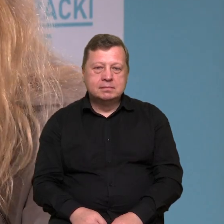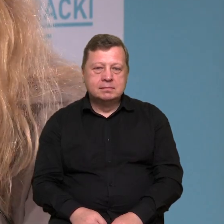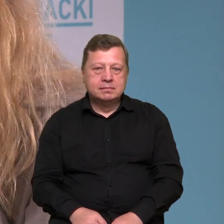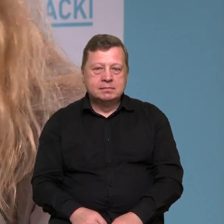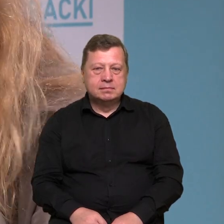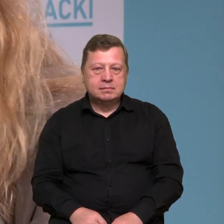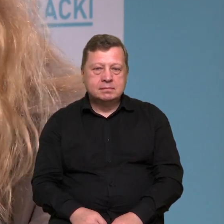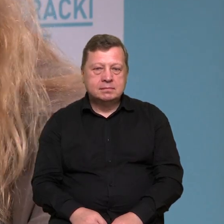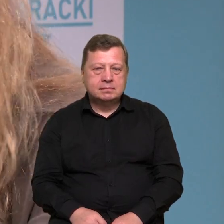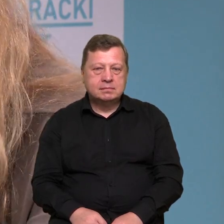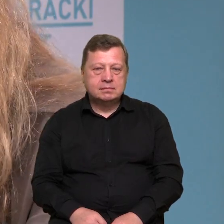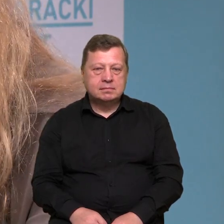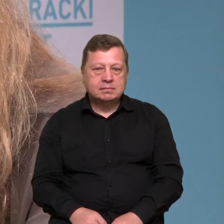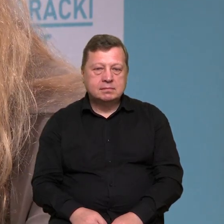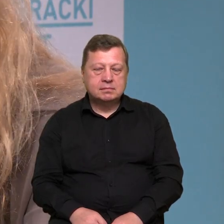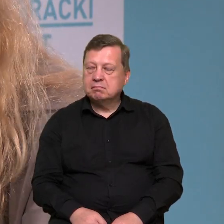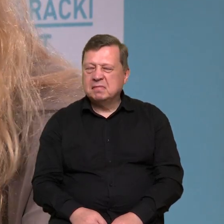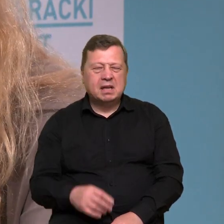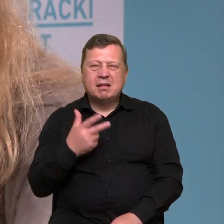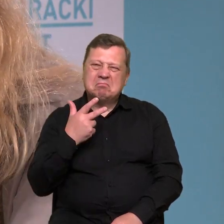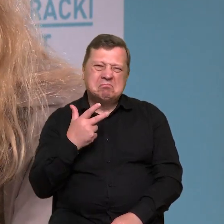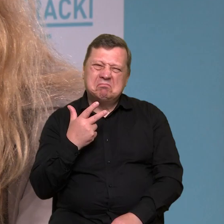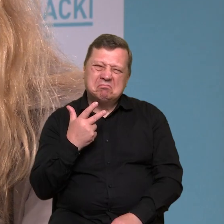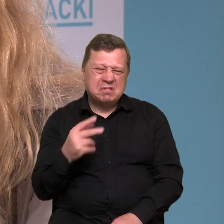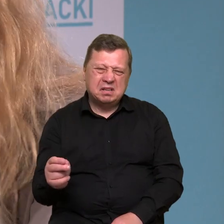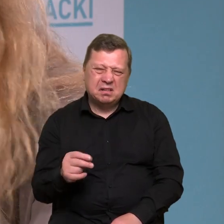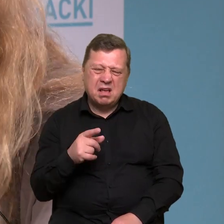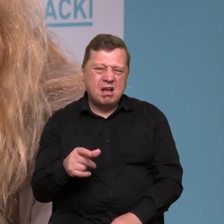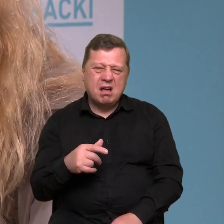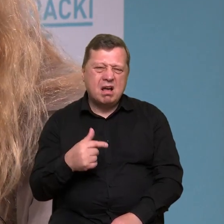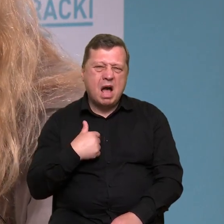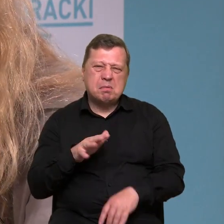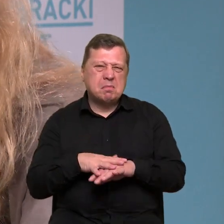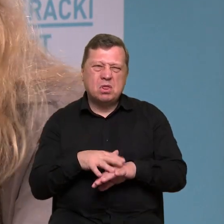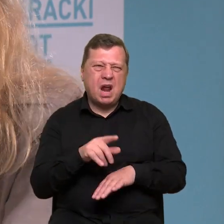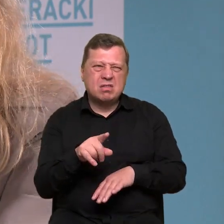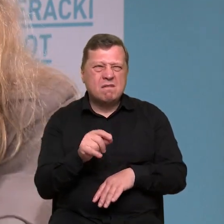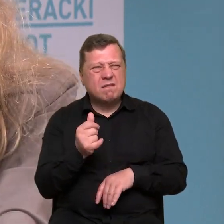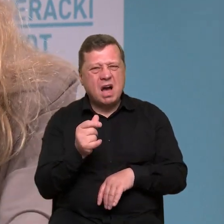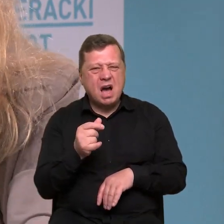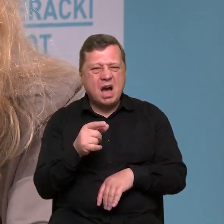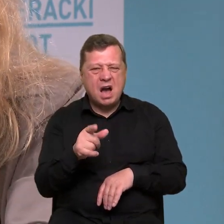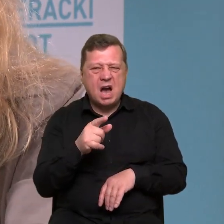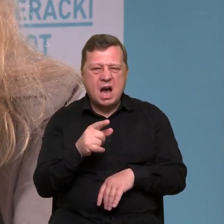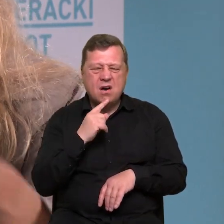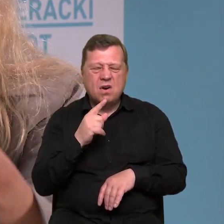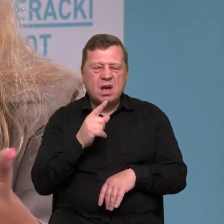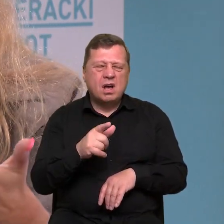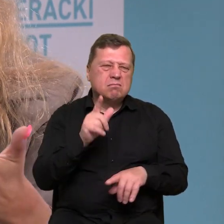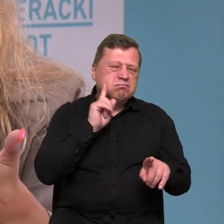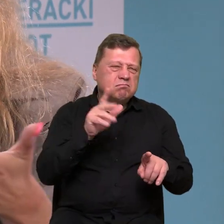Ich würde es tatsächlich geschlechtsübergreifend. Nie, ja bym to potraktowała, czy opisała ponad